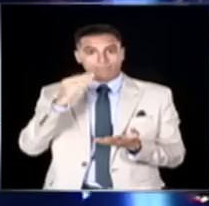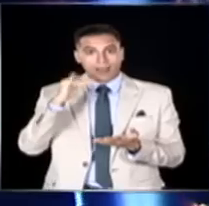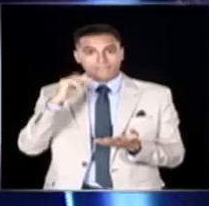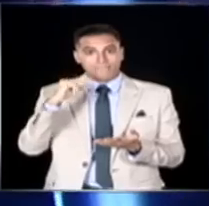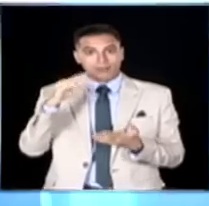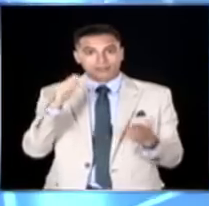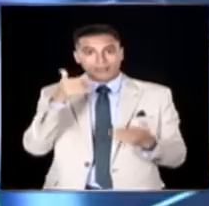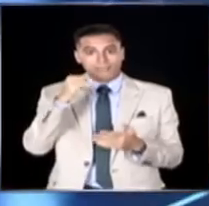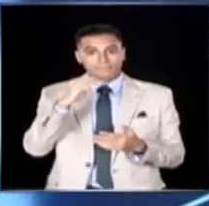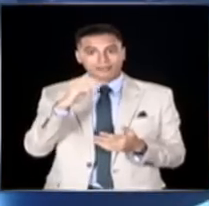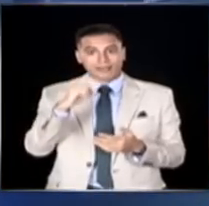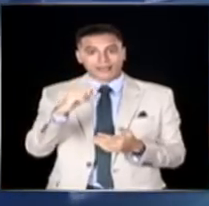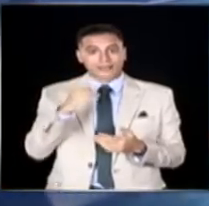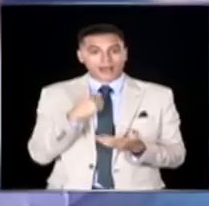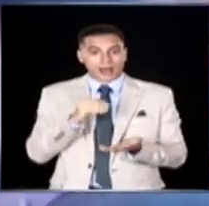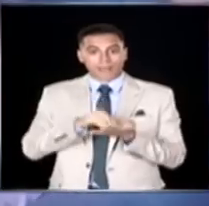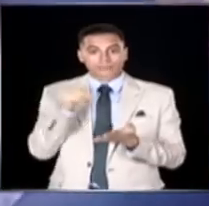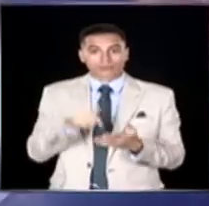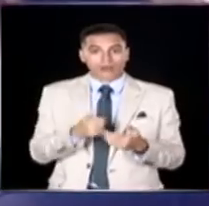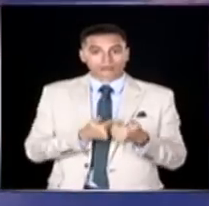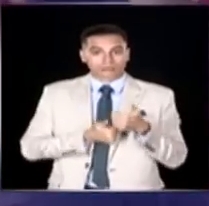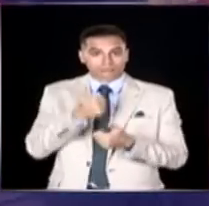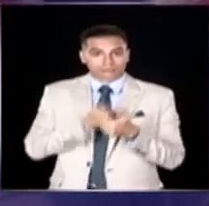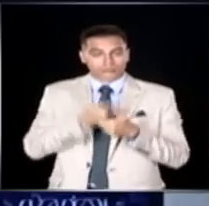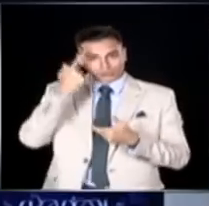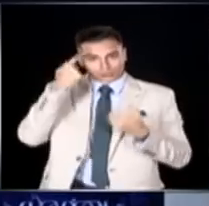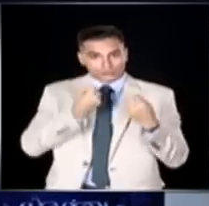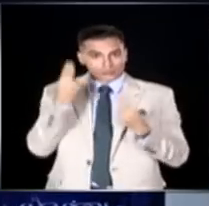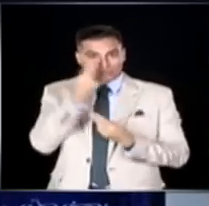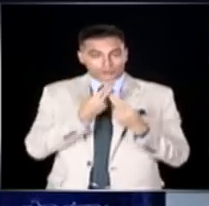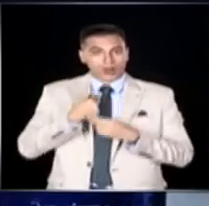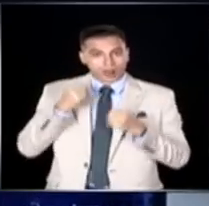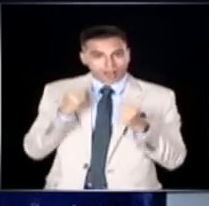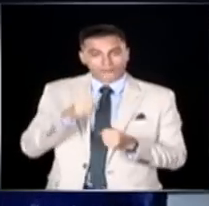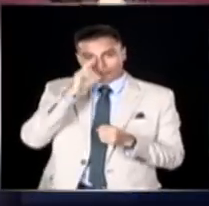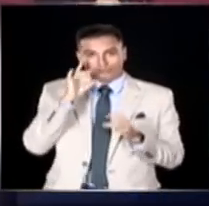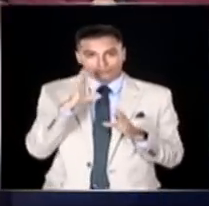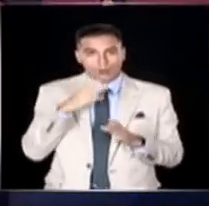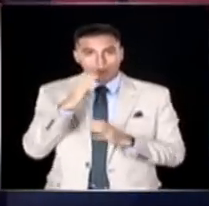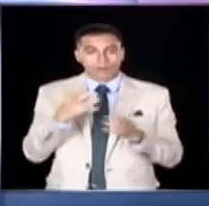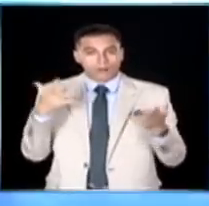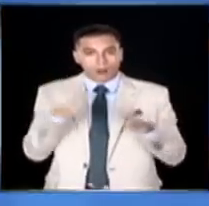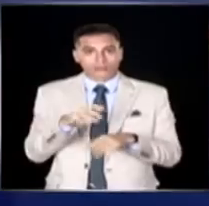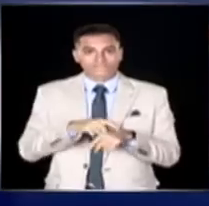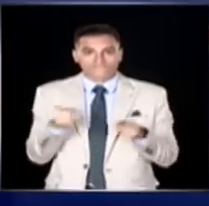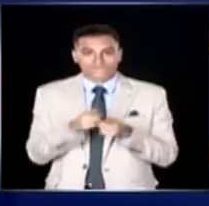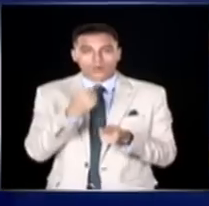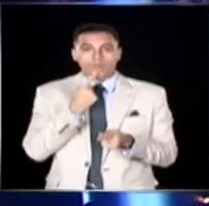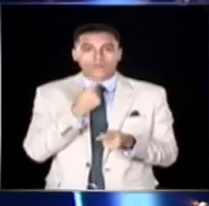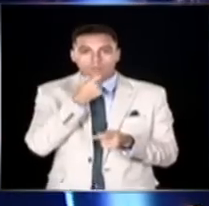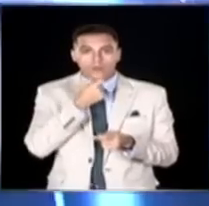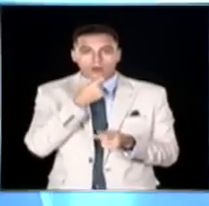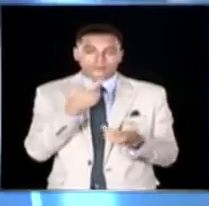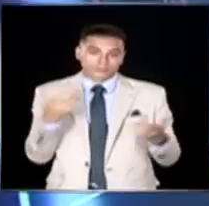أمجد. أنا نازل فترة تحت الضغط النهاردة واستعدت بشكل كبير، إن شاء الله أجاوب على أكبر عدد من الأسئلة في أجل وقت. أحمد